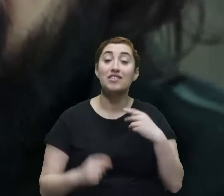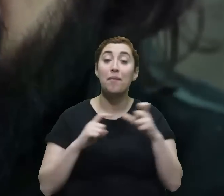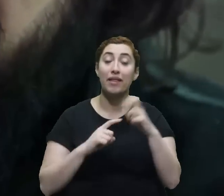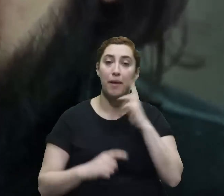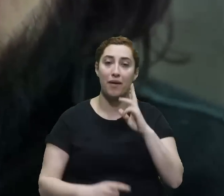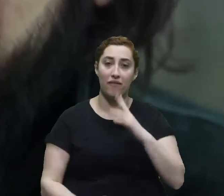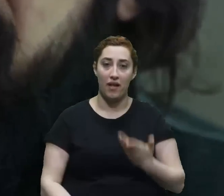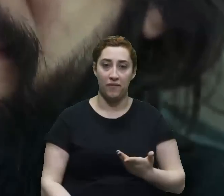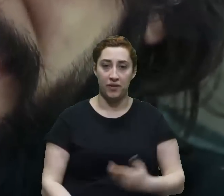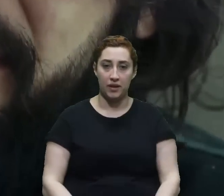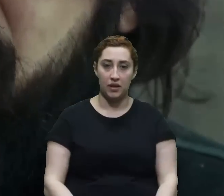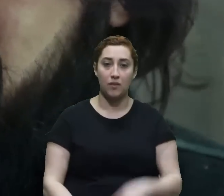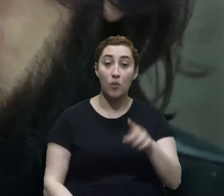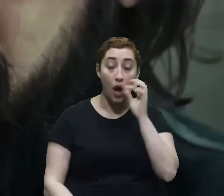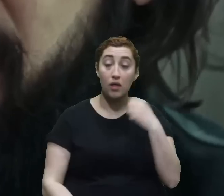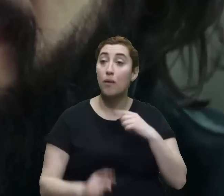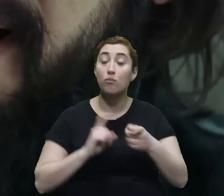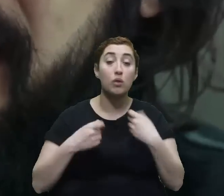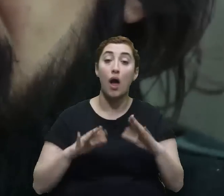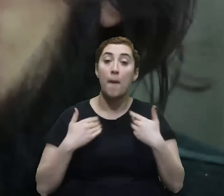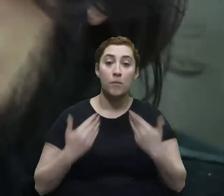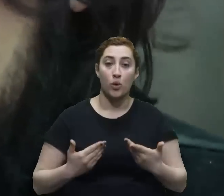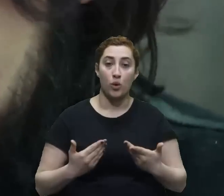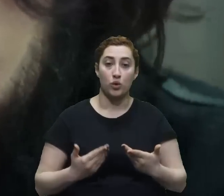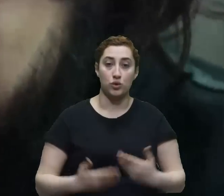Efendi. Bu adamı bulamıyorum.